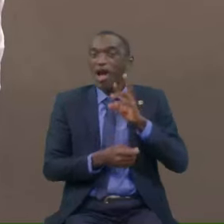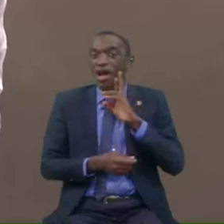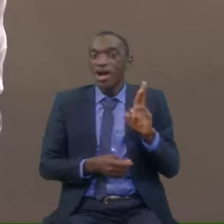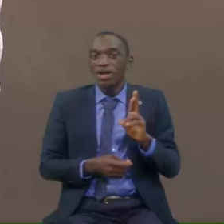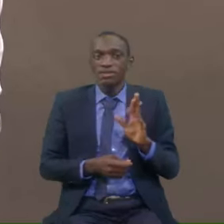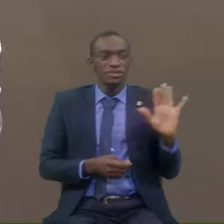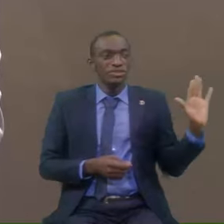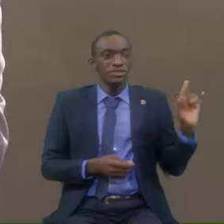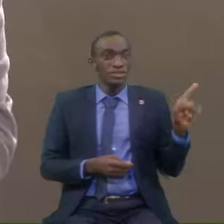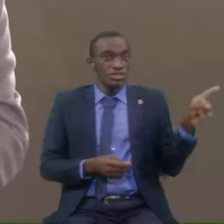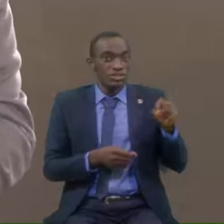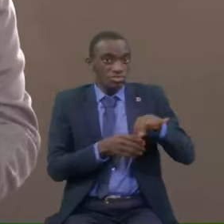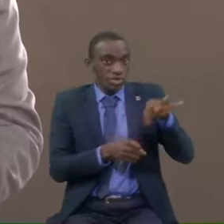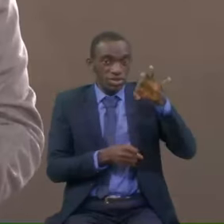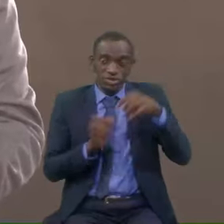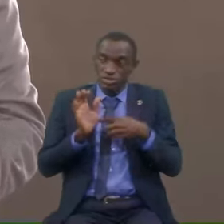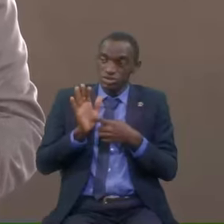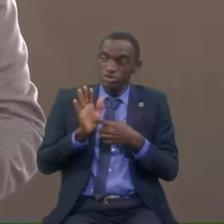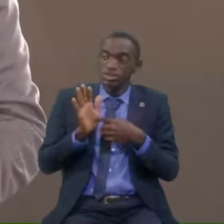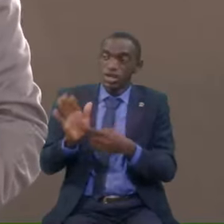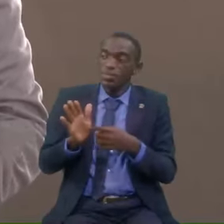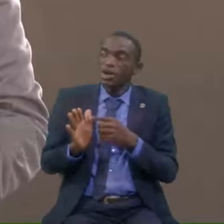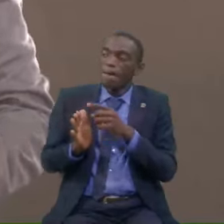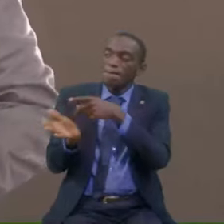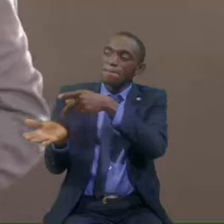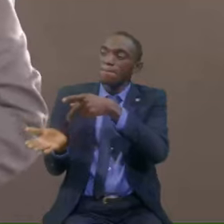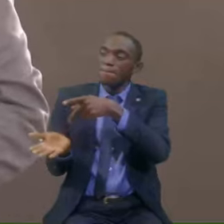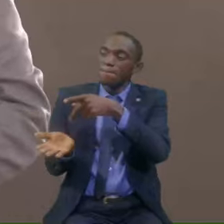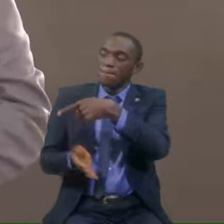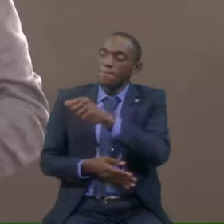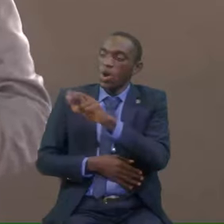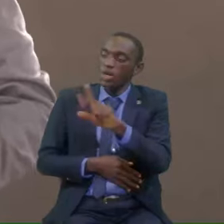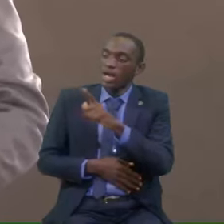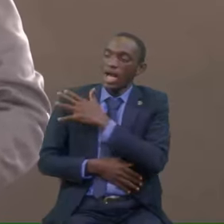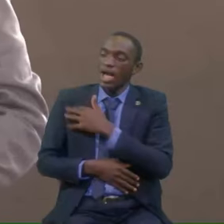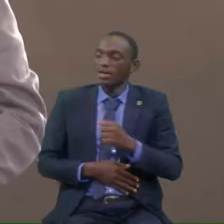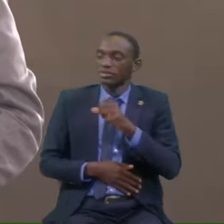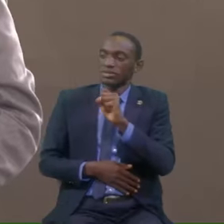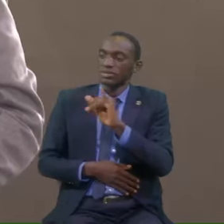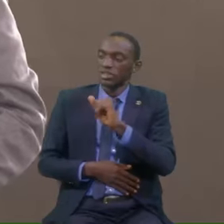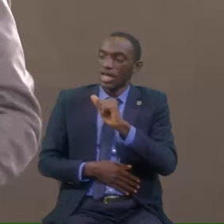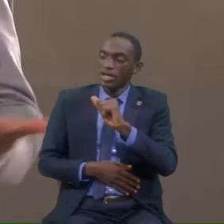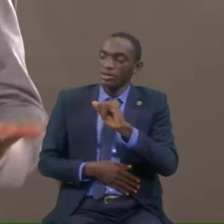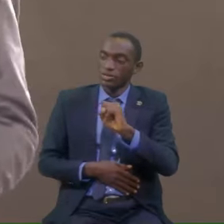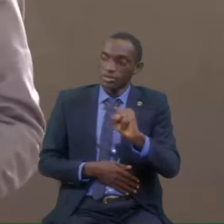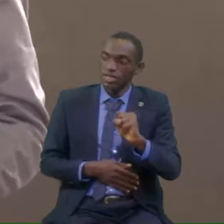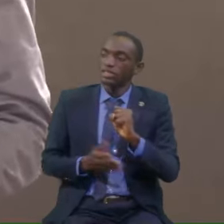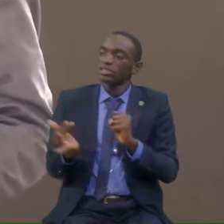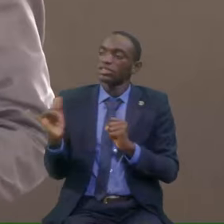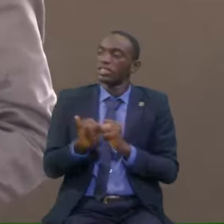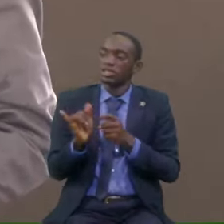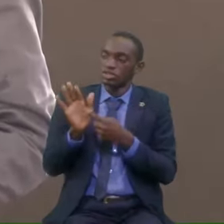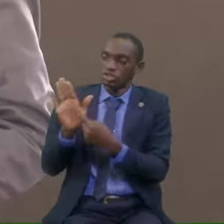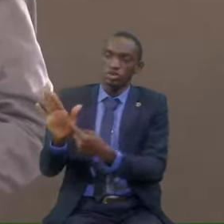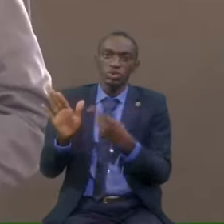Disons que Paul et Silas montraient à ces gens la voie du salut. Ce n'est pas juste.